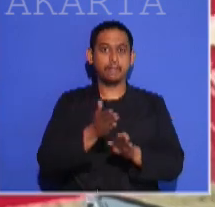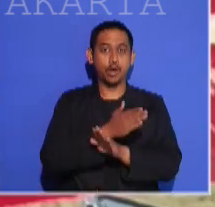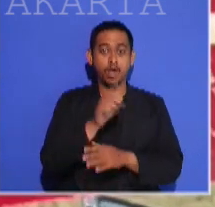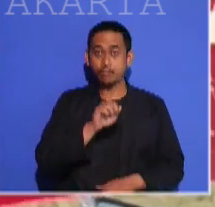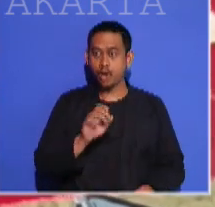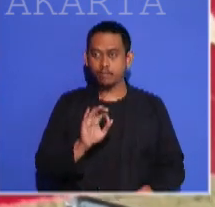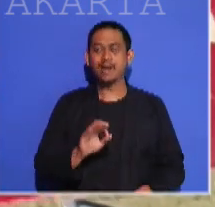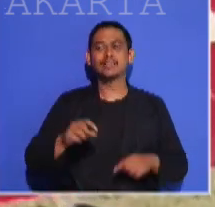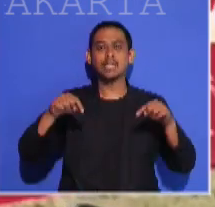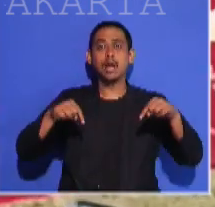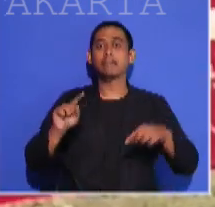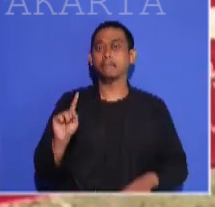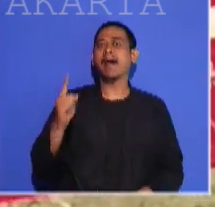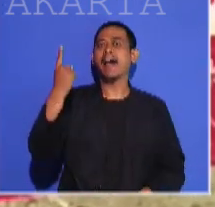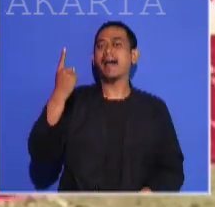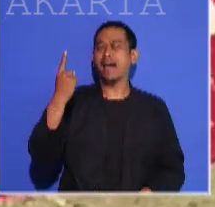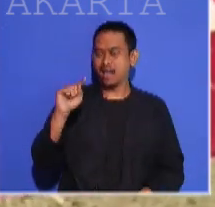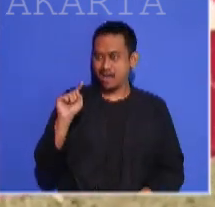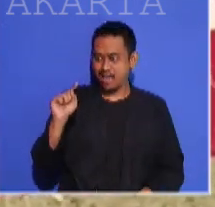pernah ada